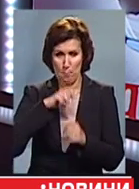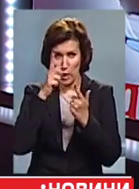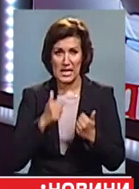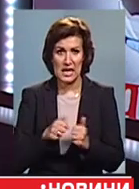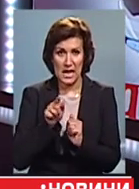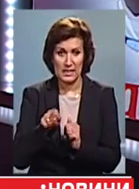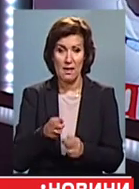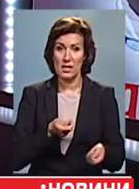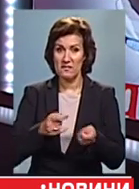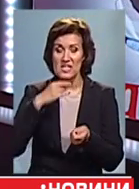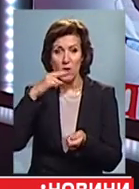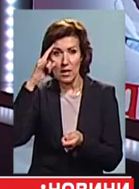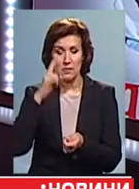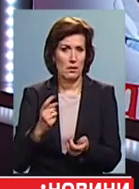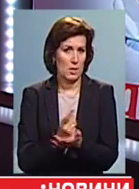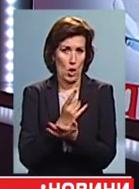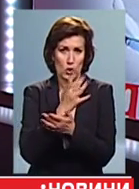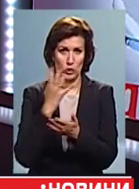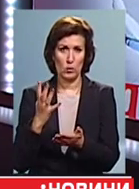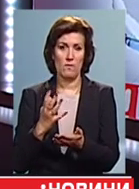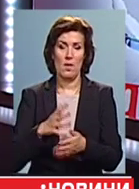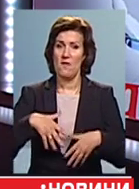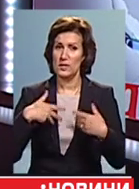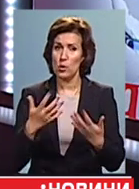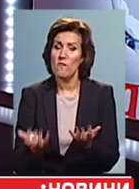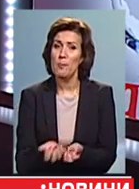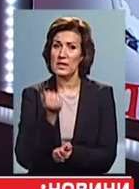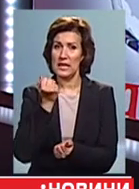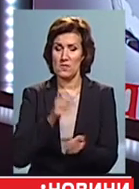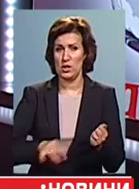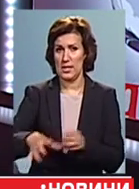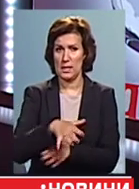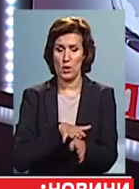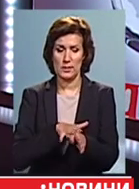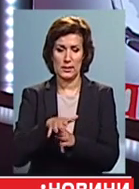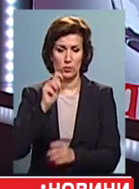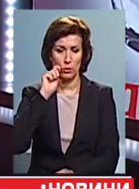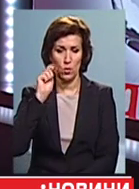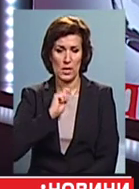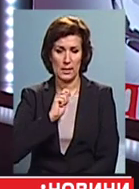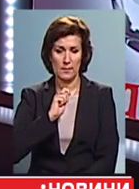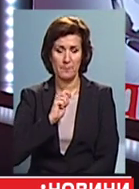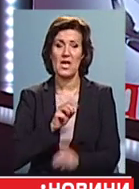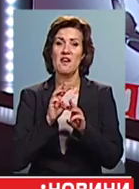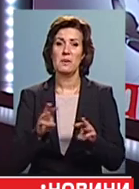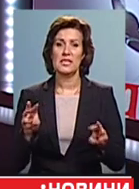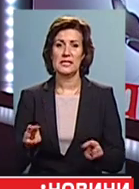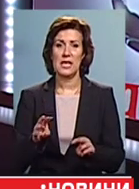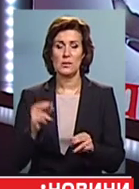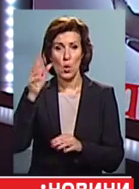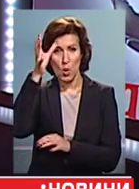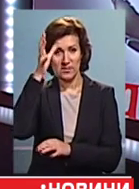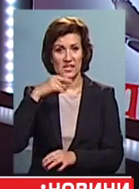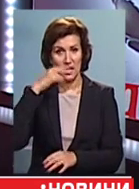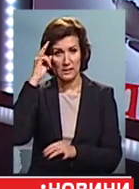адже керівництво Казахстану неодноразово висловлювало підтримку територіальної цілісності України. У Міністерстві